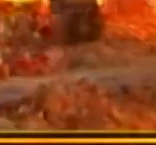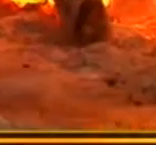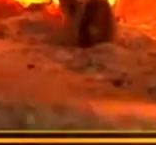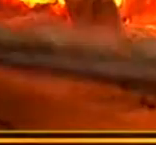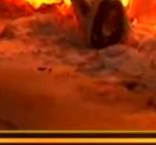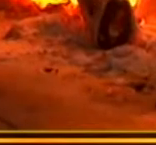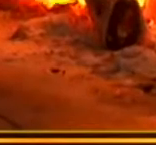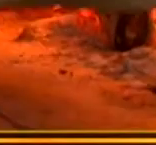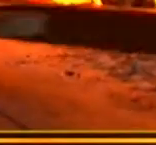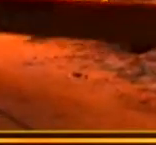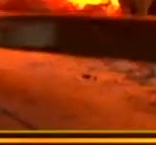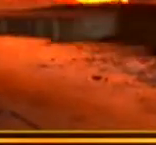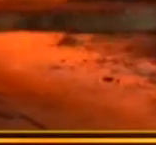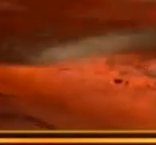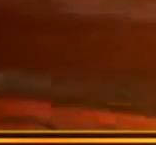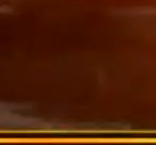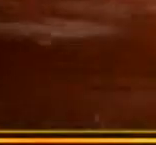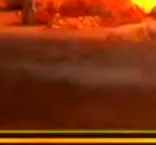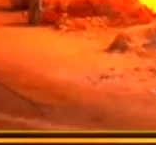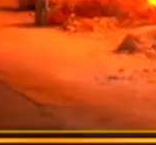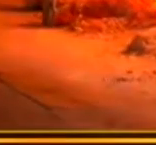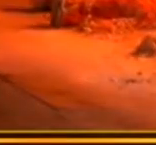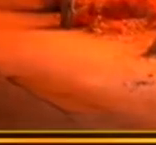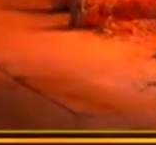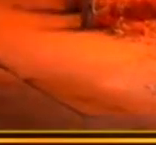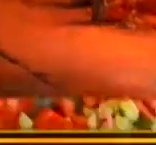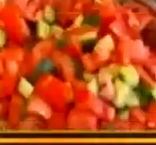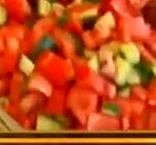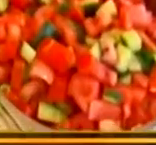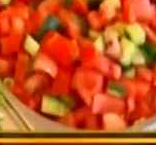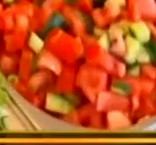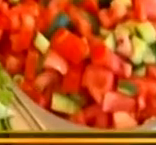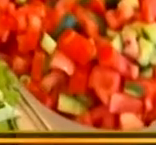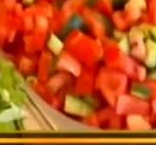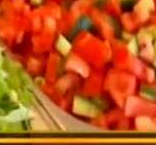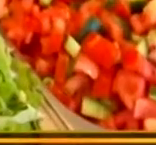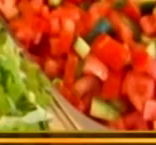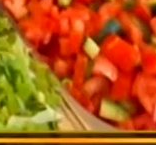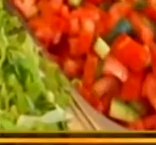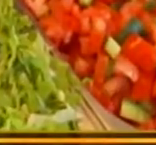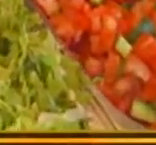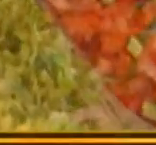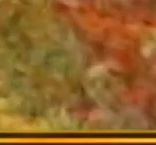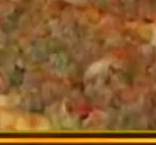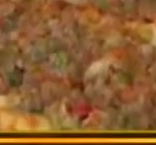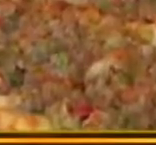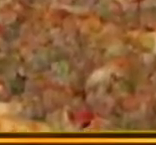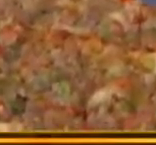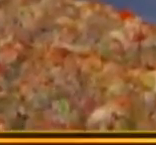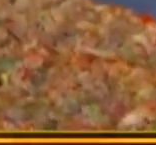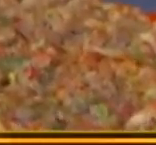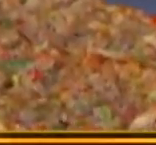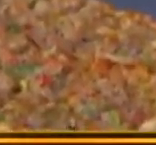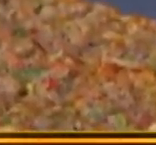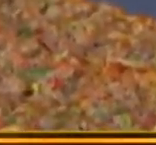Bamya çorbasından etli ekmeğe, Mevlana pideden tandır ve ızgara çeşitlerine kadar nefis tatların farkına varmanız